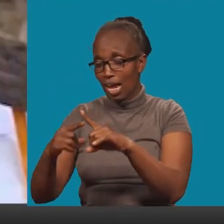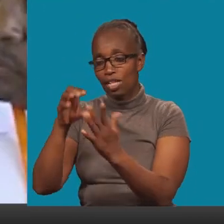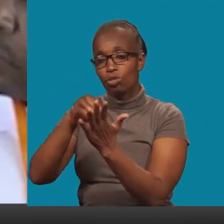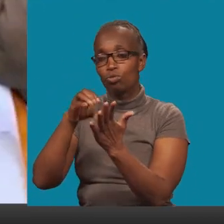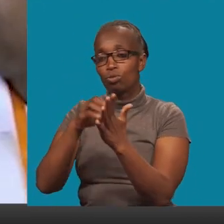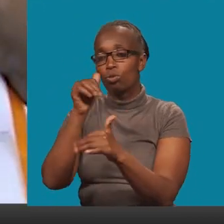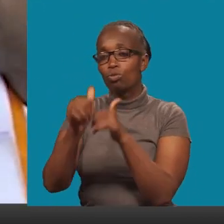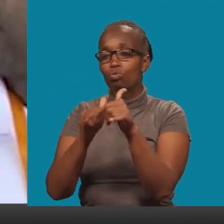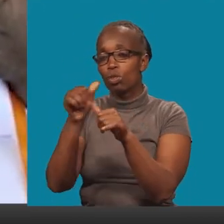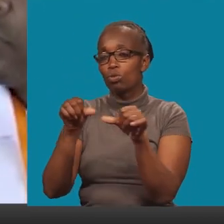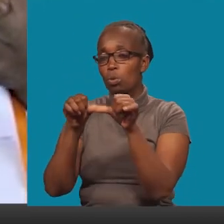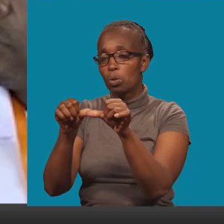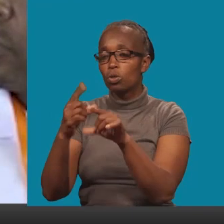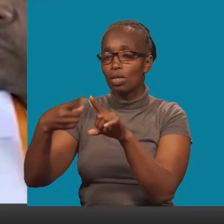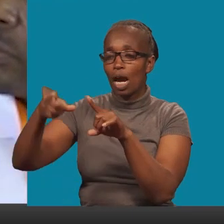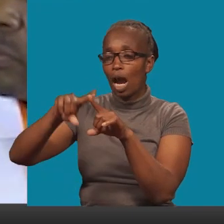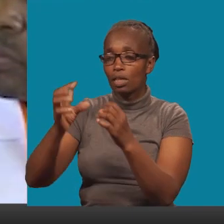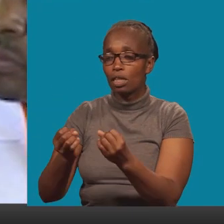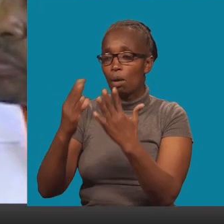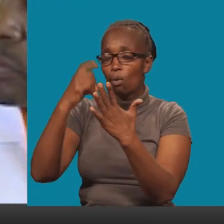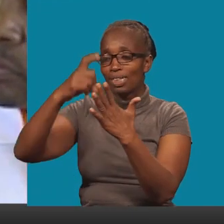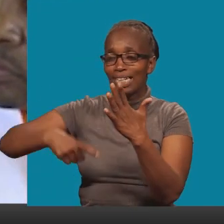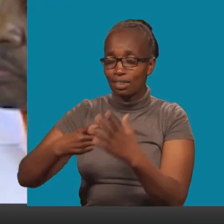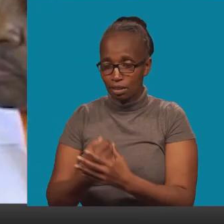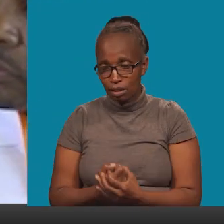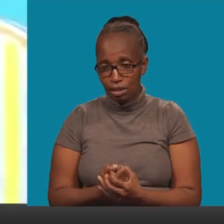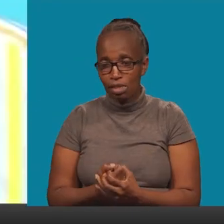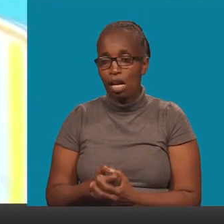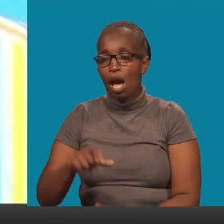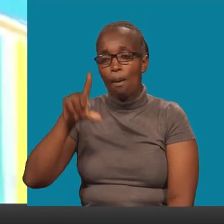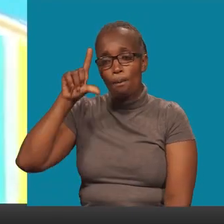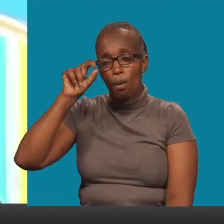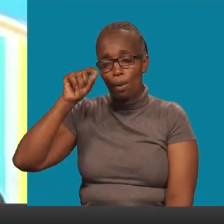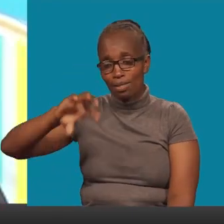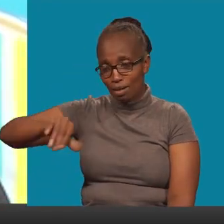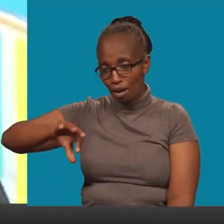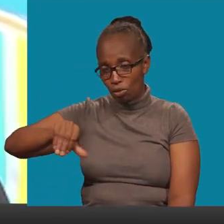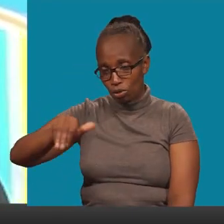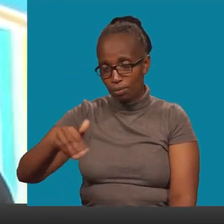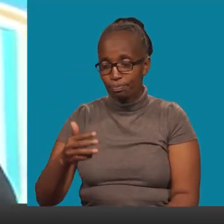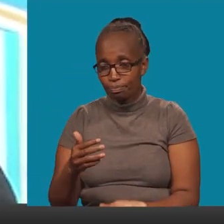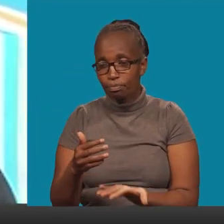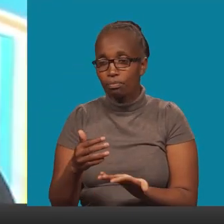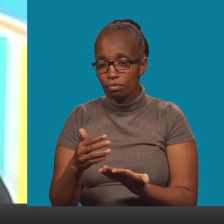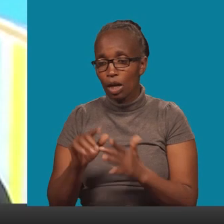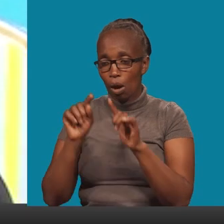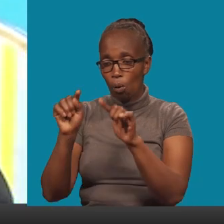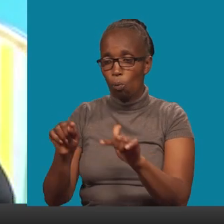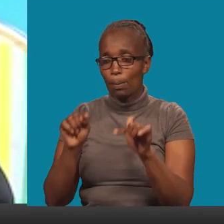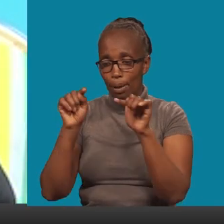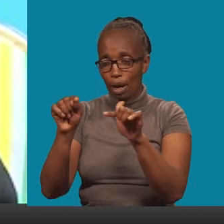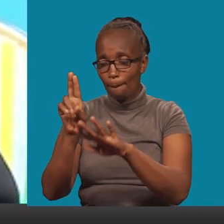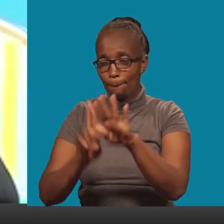jana, hali ambayo huenda ikaadhiriwa na nyongeza ya ushuru wa ziada. We have a stakeholders meeting as Mombasa County, CC Mombasa